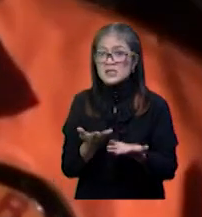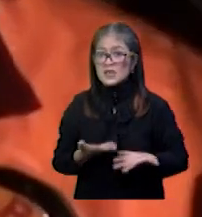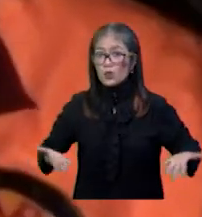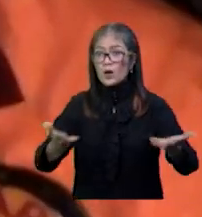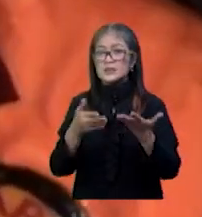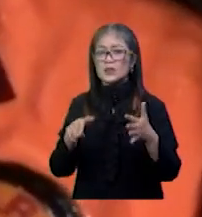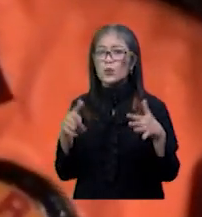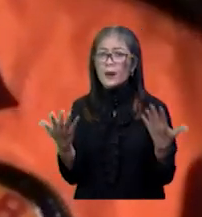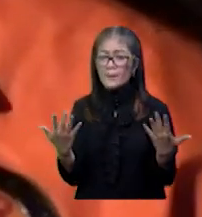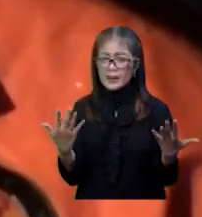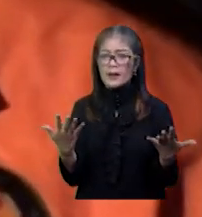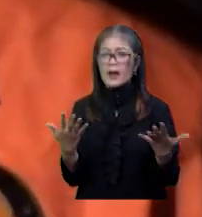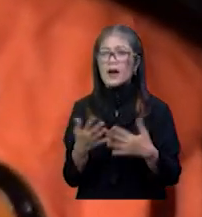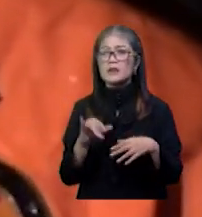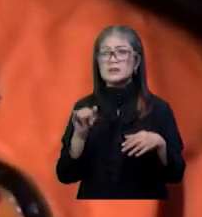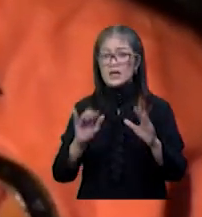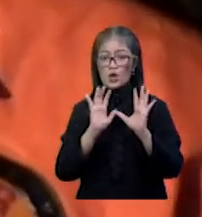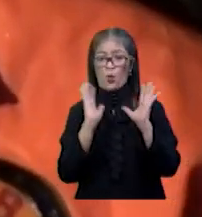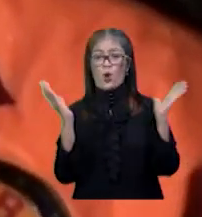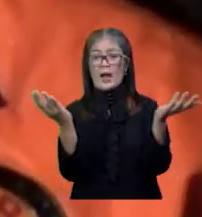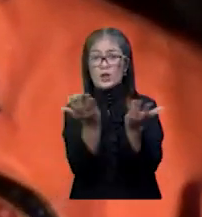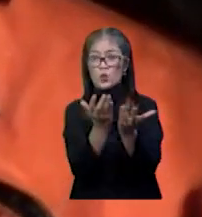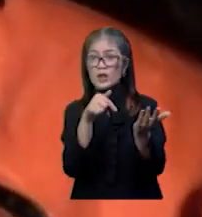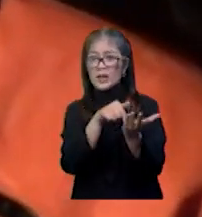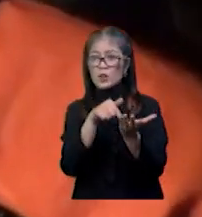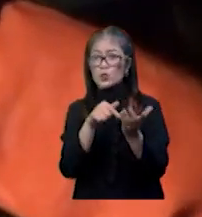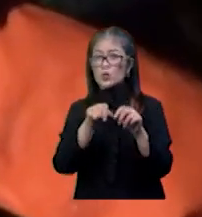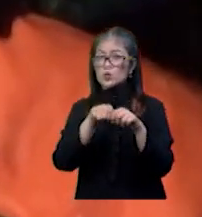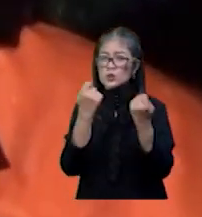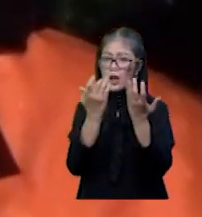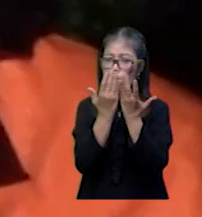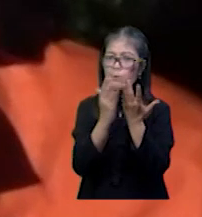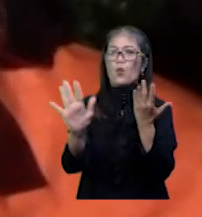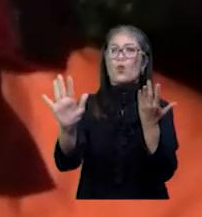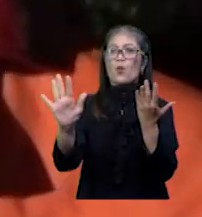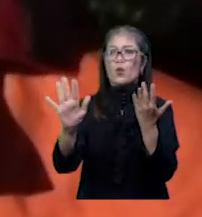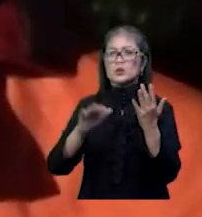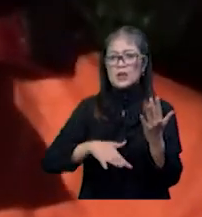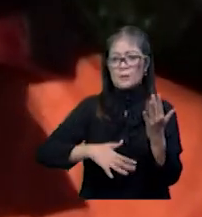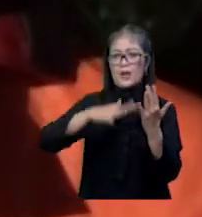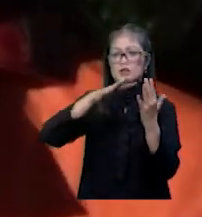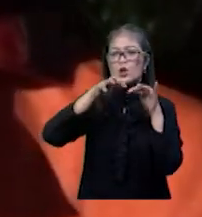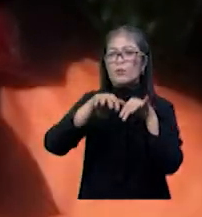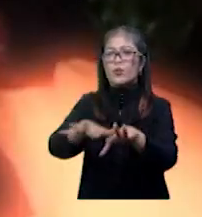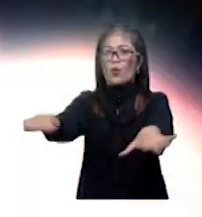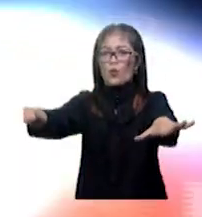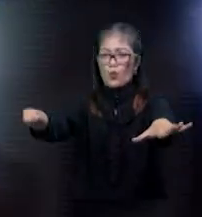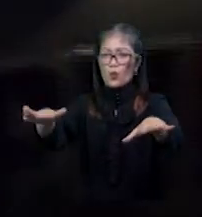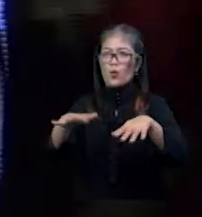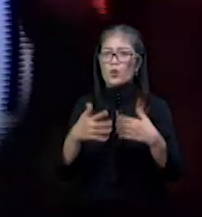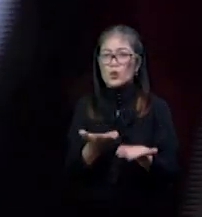dari lokasi di sini ada yang roboh jadi itu yang membuat air menjadi deras yang masuk ke dalam kotak Perumahan warga di